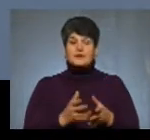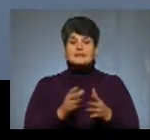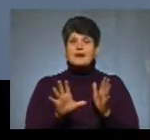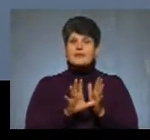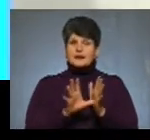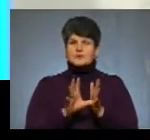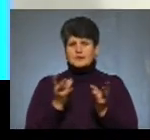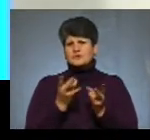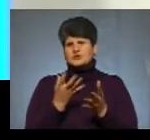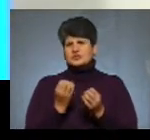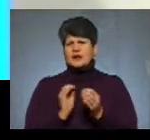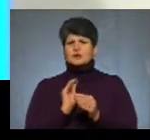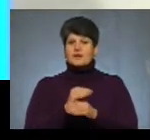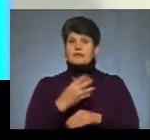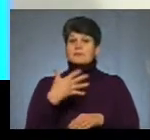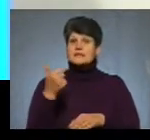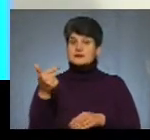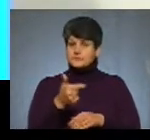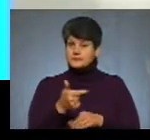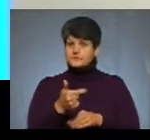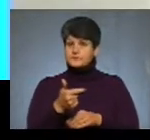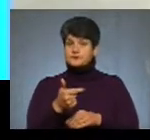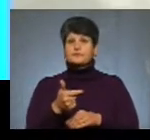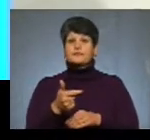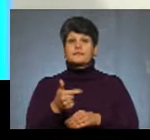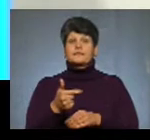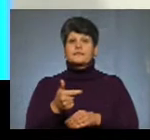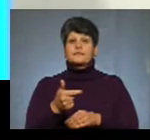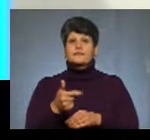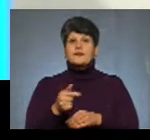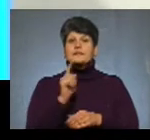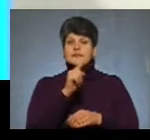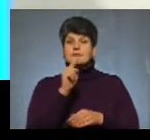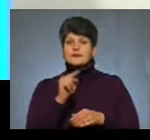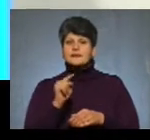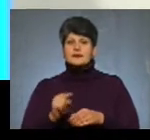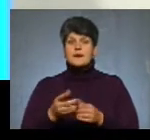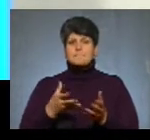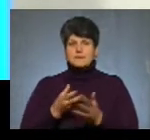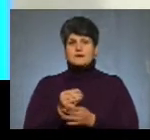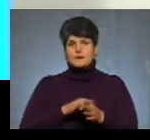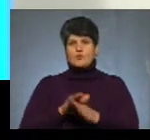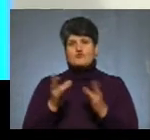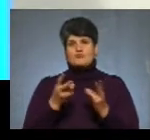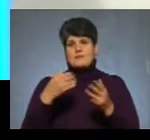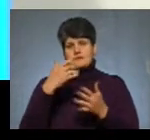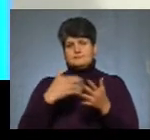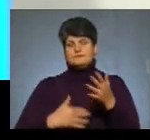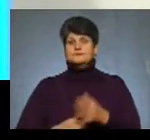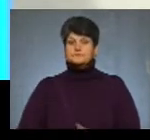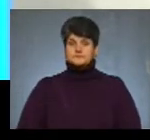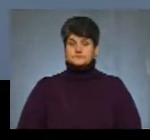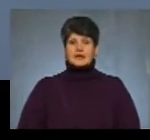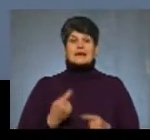електроенергію ще доплатити, там, наприклад, 50 гривень, а за те вже заплатити в повному обсязі.